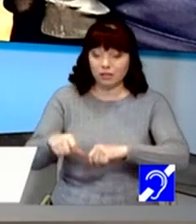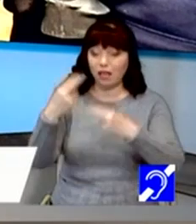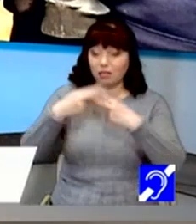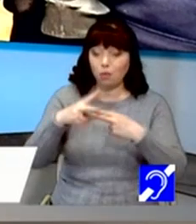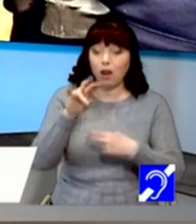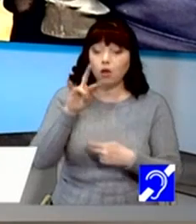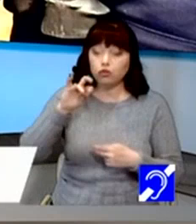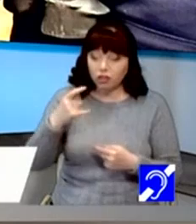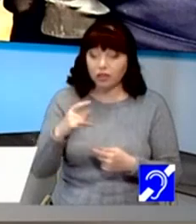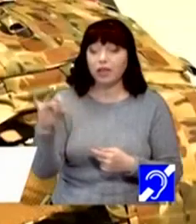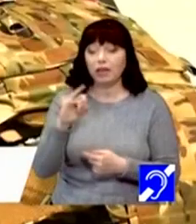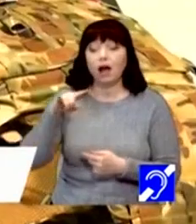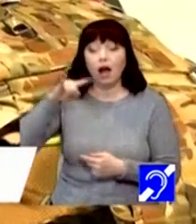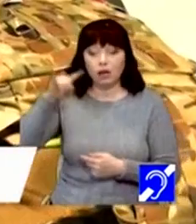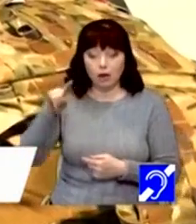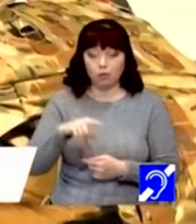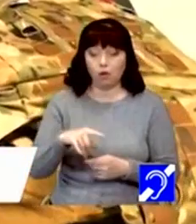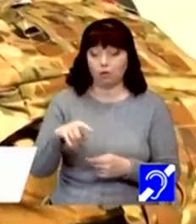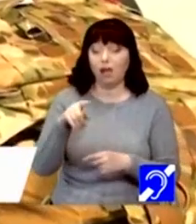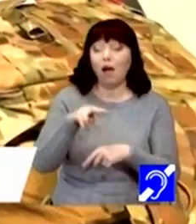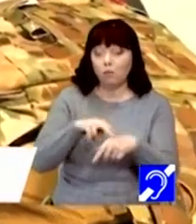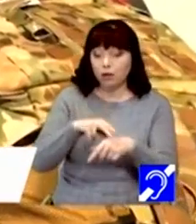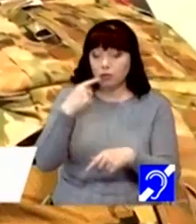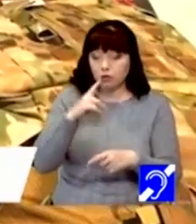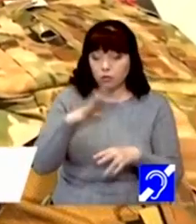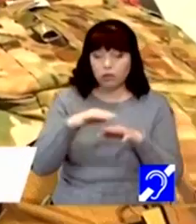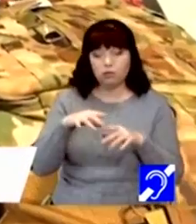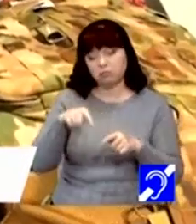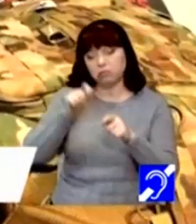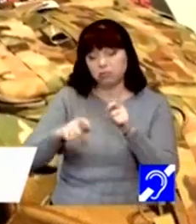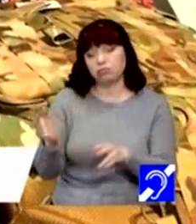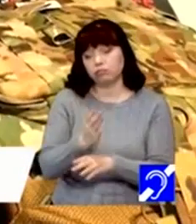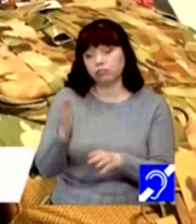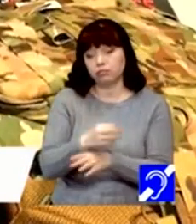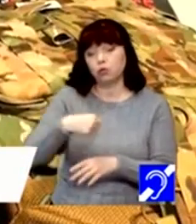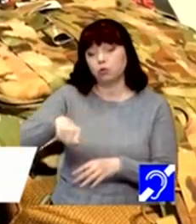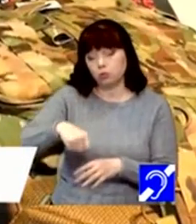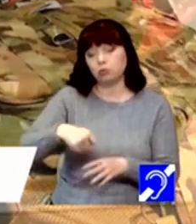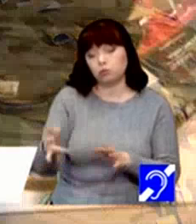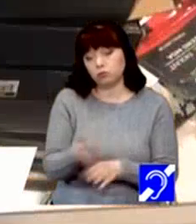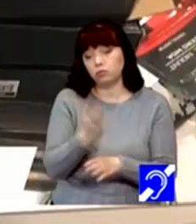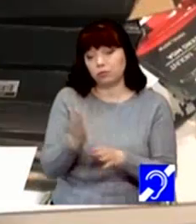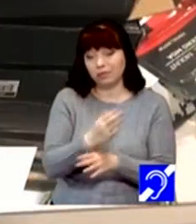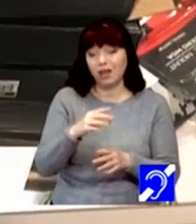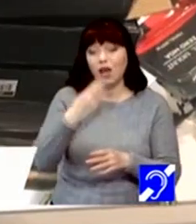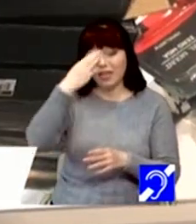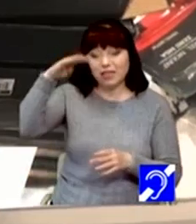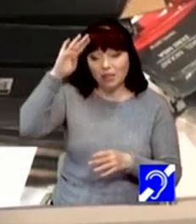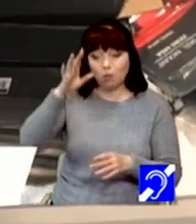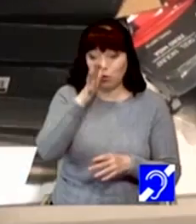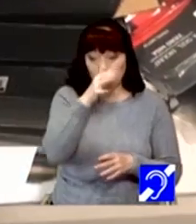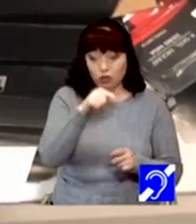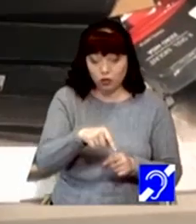Chișinău potrivit autorităților după verificarea de rutină a bagajelor pasagerilor de pe cursa Istanbul Chișinău